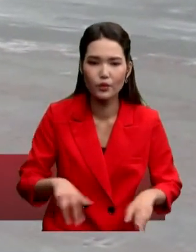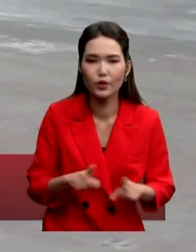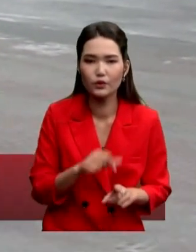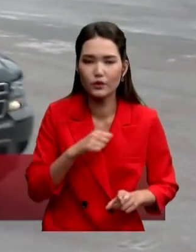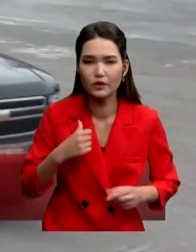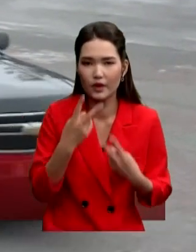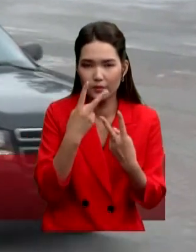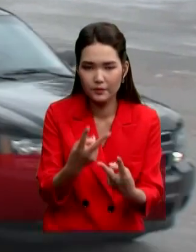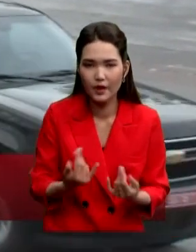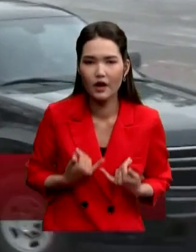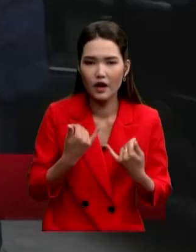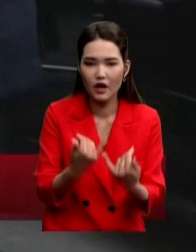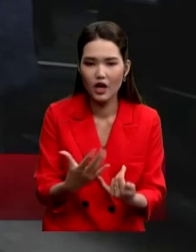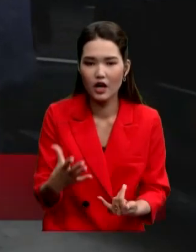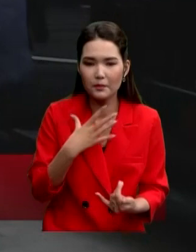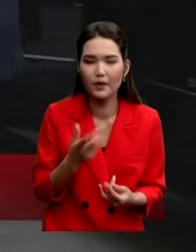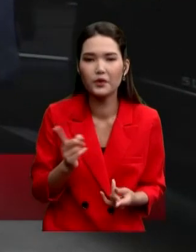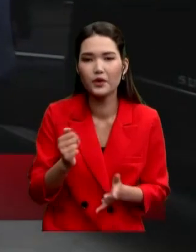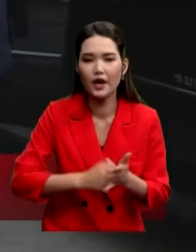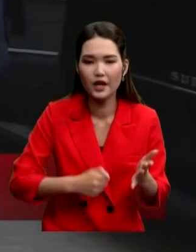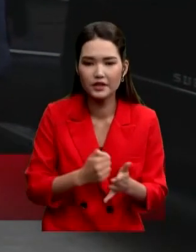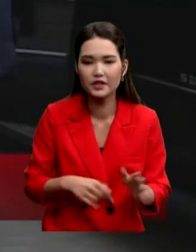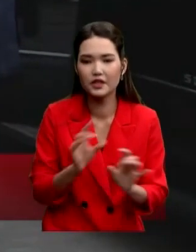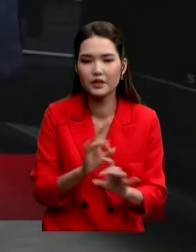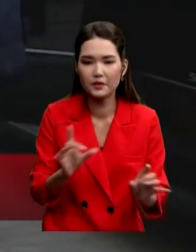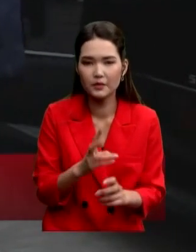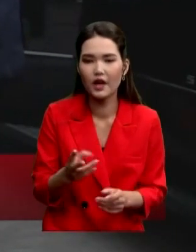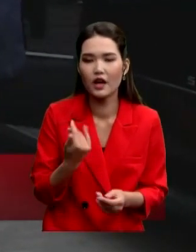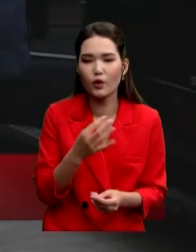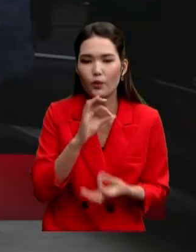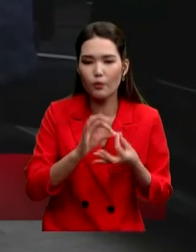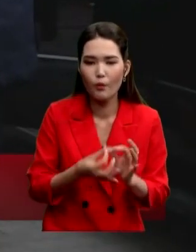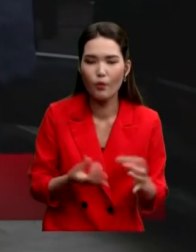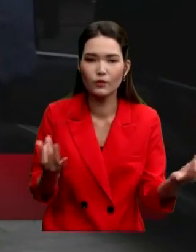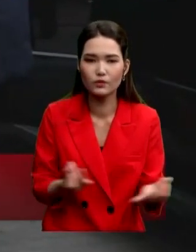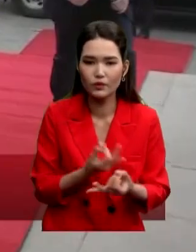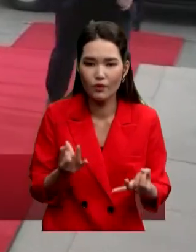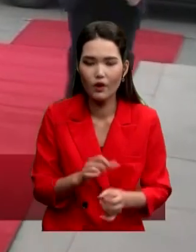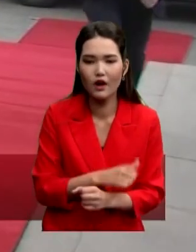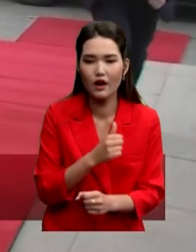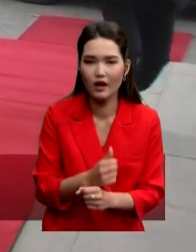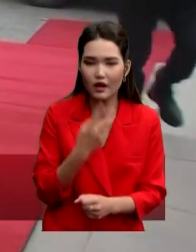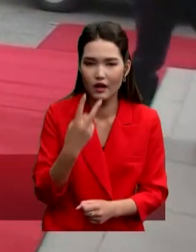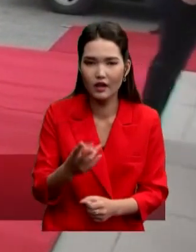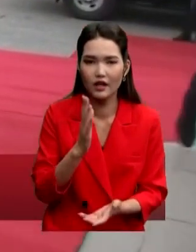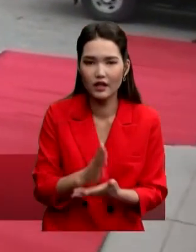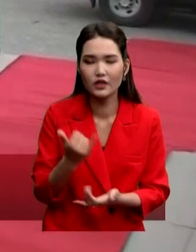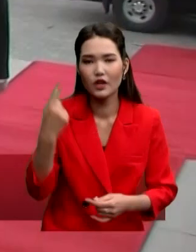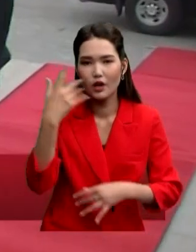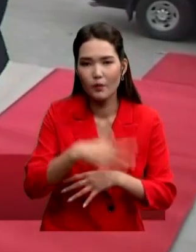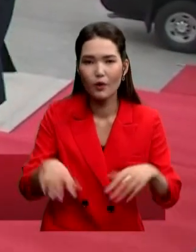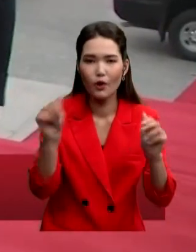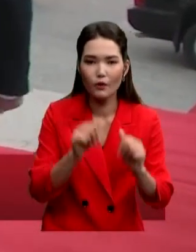алды. Өзара жүздесуде не айтқаны беймәлім, себебі жабық есік жағдайында өтті. Дәл солай S5+1